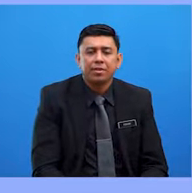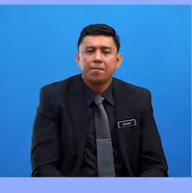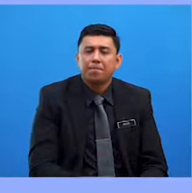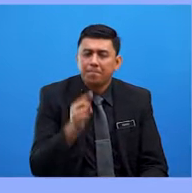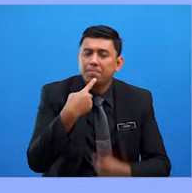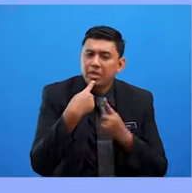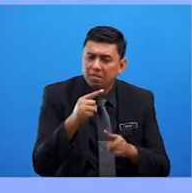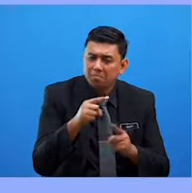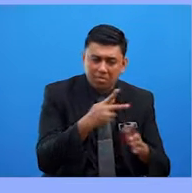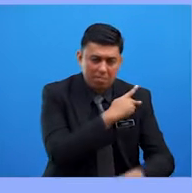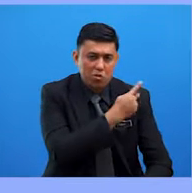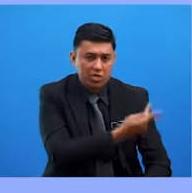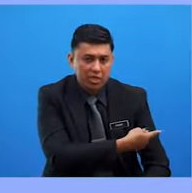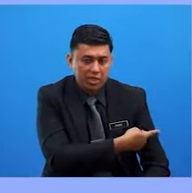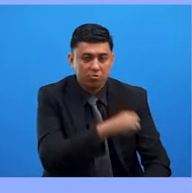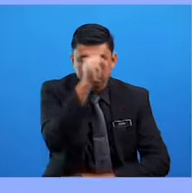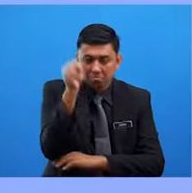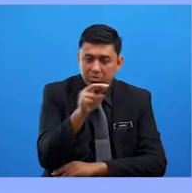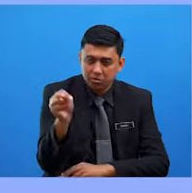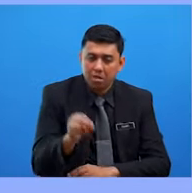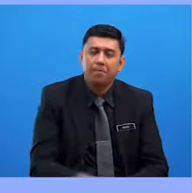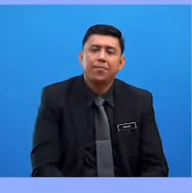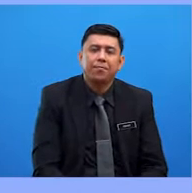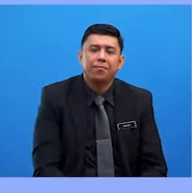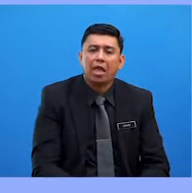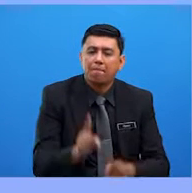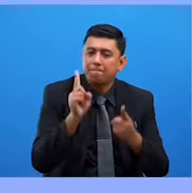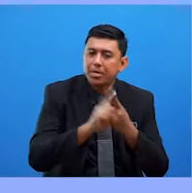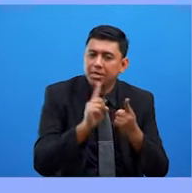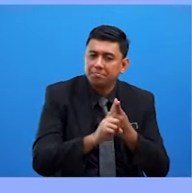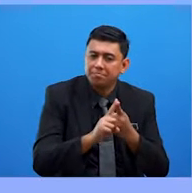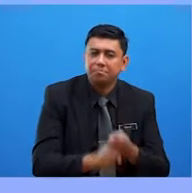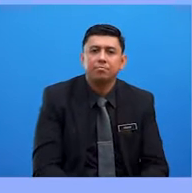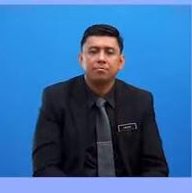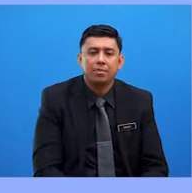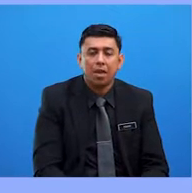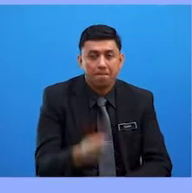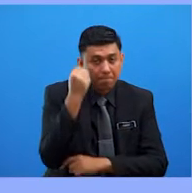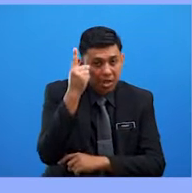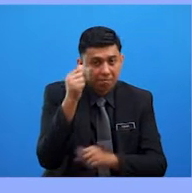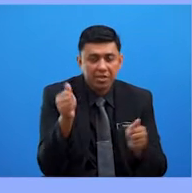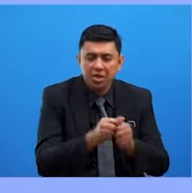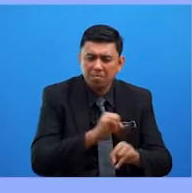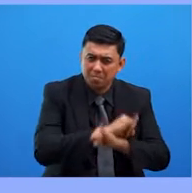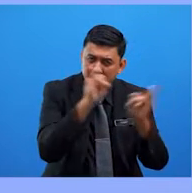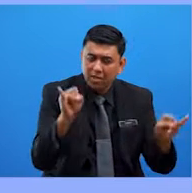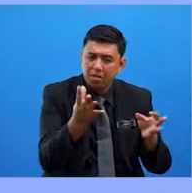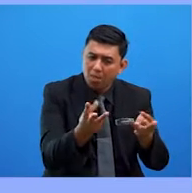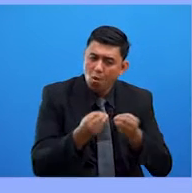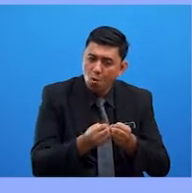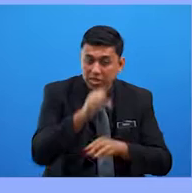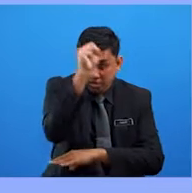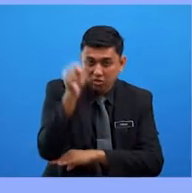Pelajar dikehendaki menguasai soalan dari sudut berikut. Yang pertama, memahami dengan jelas